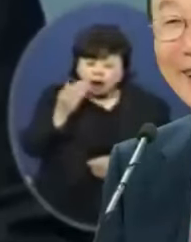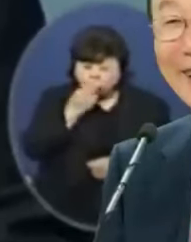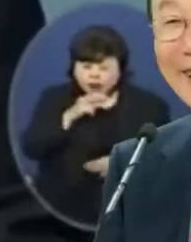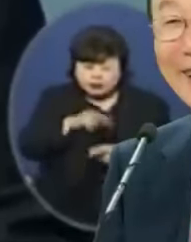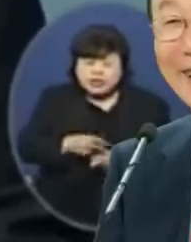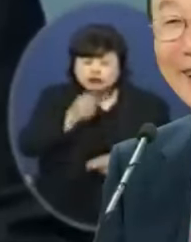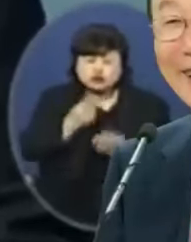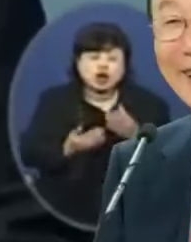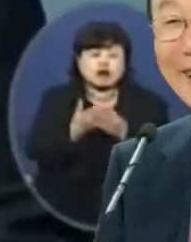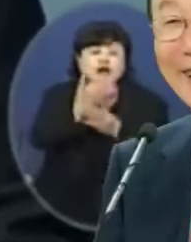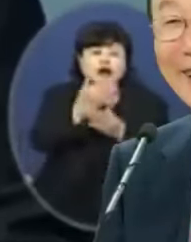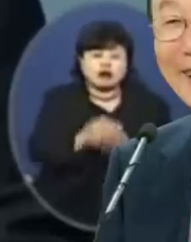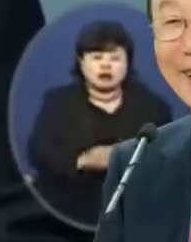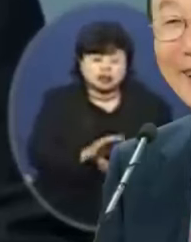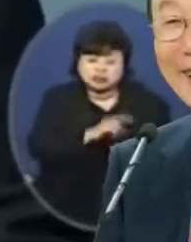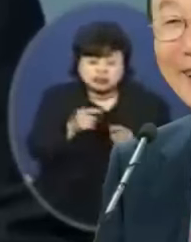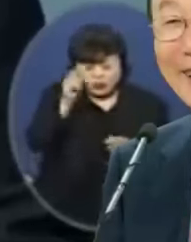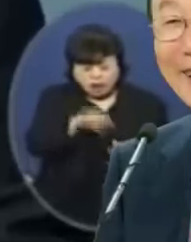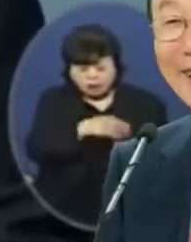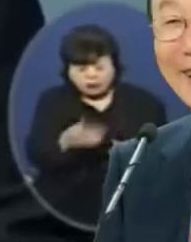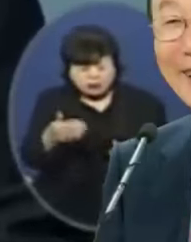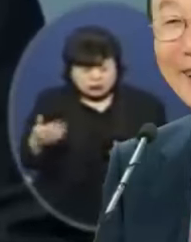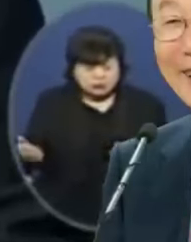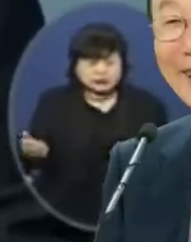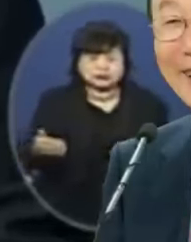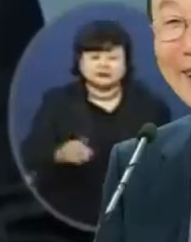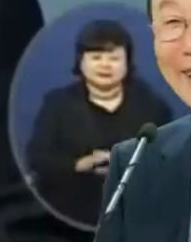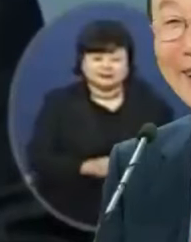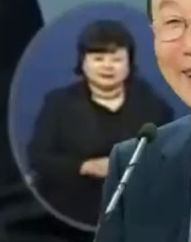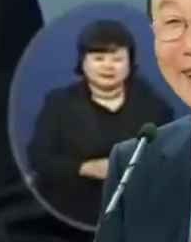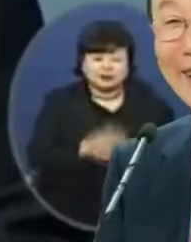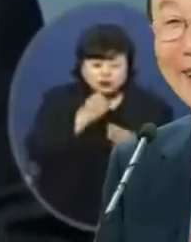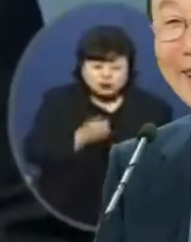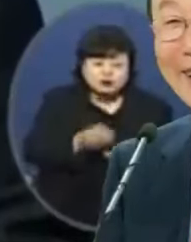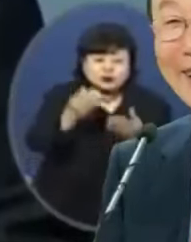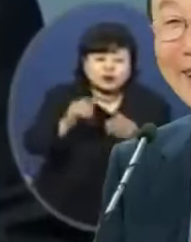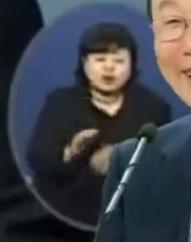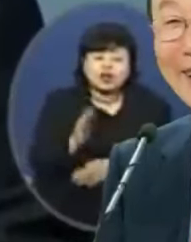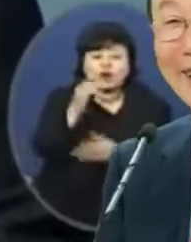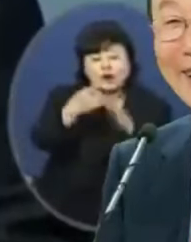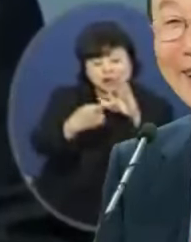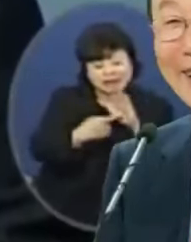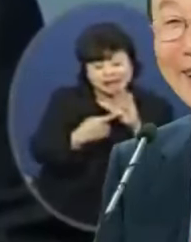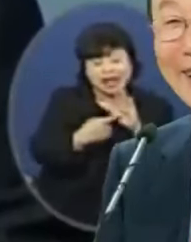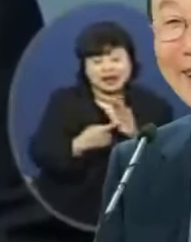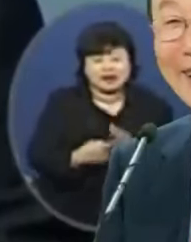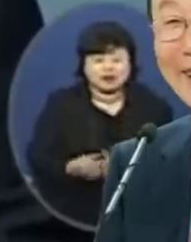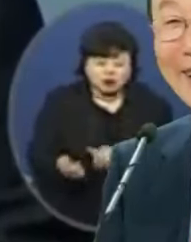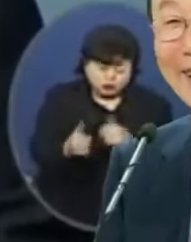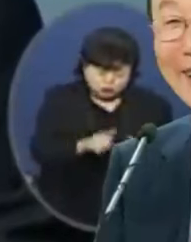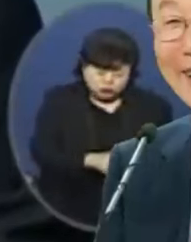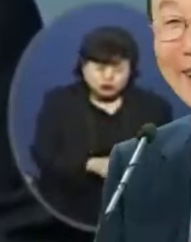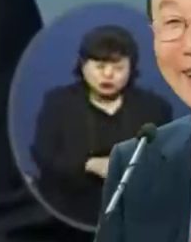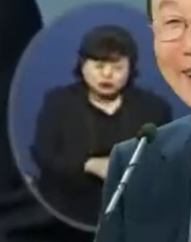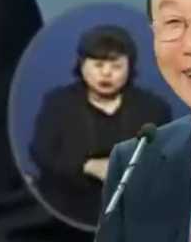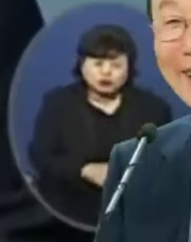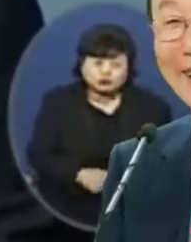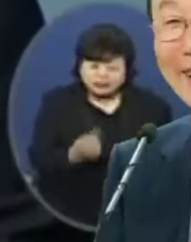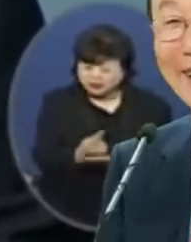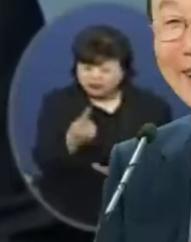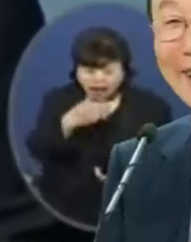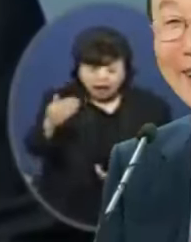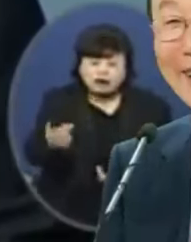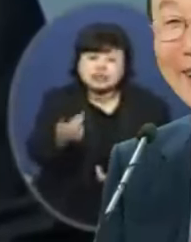생수가 솟아오르고 치료의 강물이 흘러내리고 축복의 영광이 나타나고 죽음의 흑암이